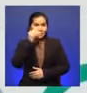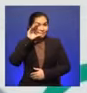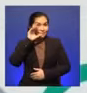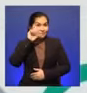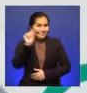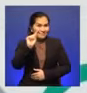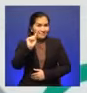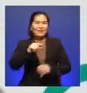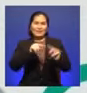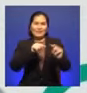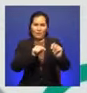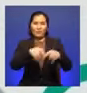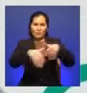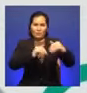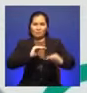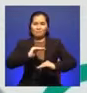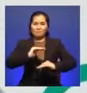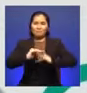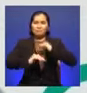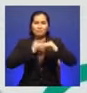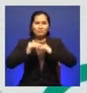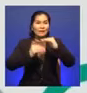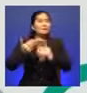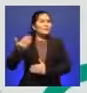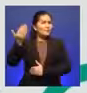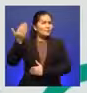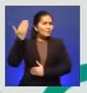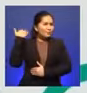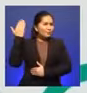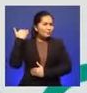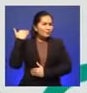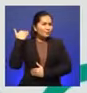การของตำบลแหวงเรานะครับจากตั้งแต่เมื่อปี